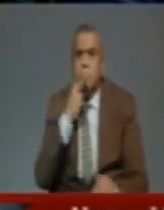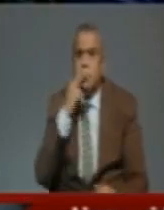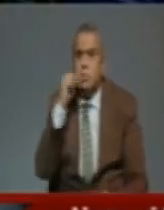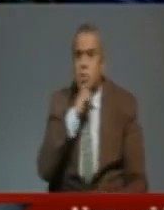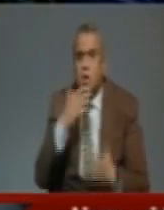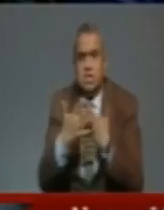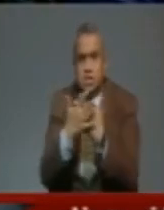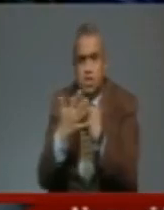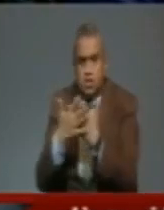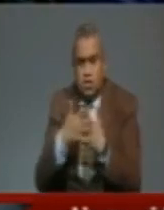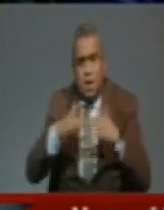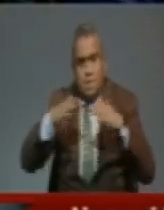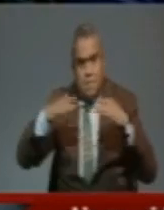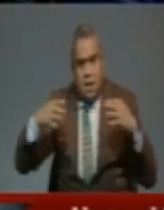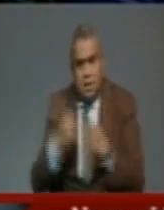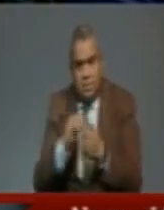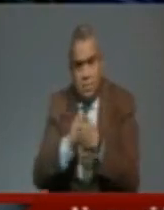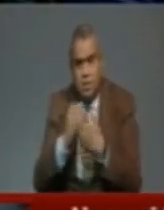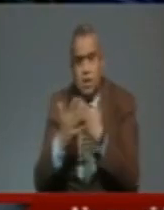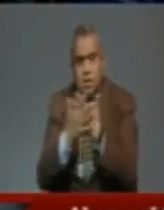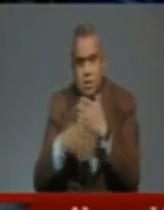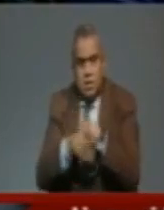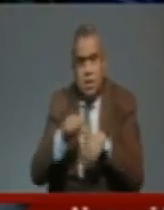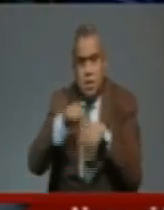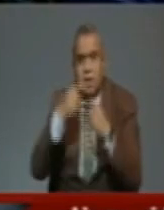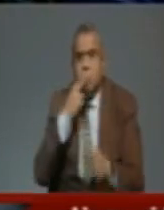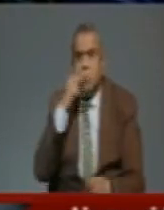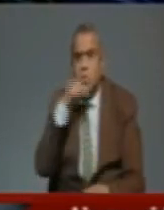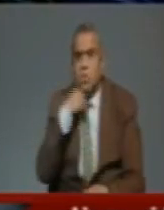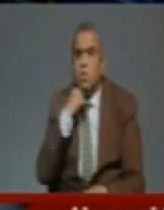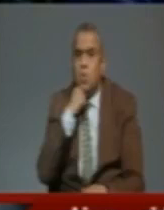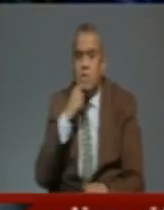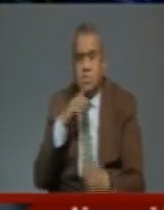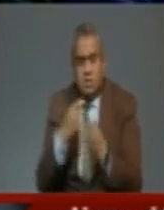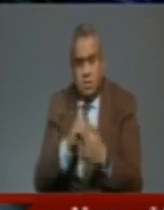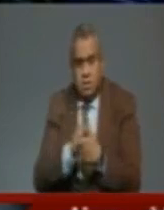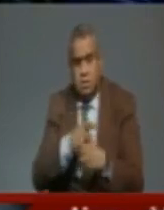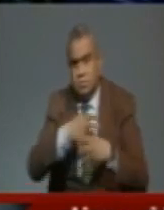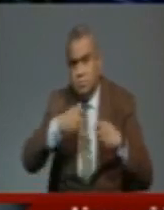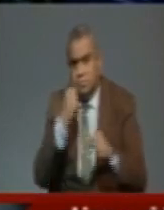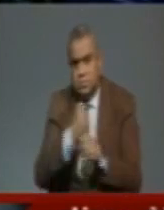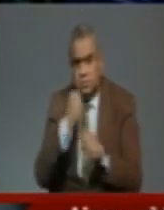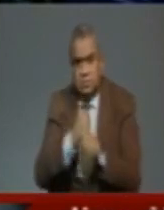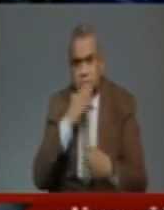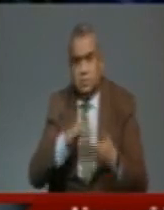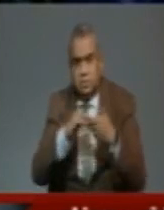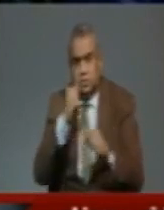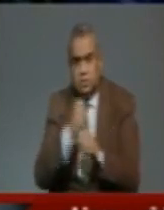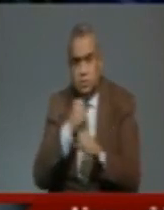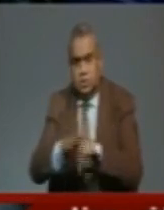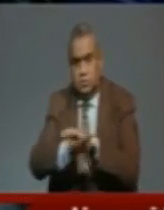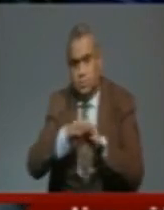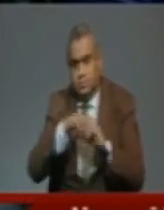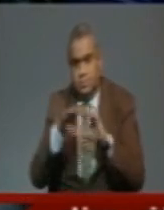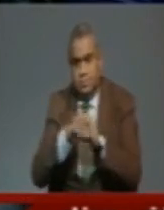موجودة على البحر الأحمر، شبكة مواني موجودة على البحر المتوسط، بالإضافة طبعا لكل الخدمات أو البنية الأساسية اللازمة اللي